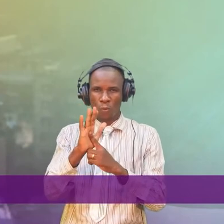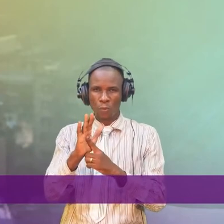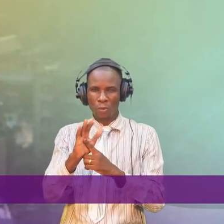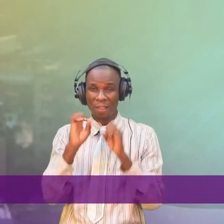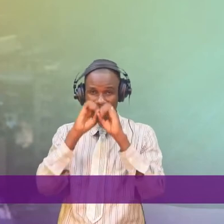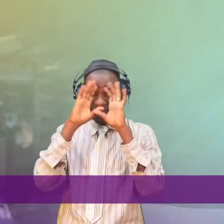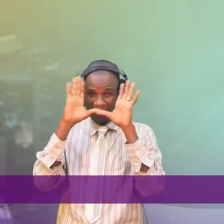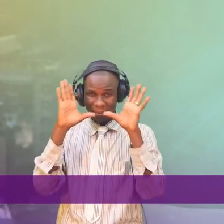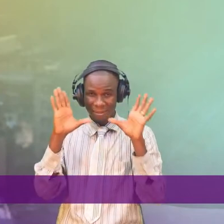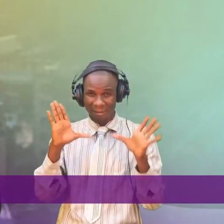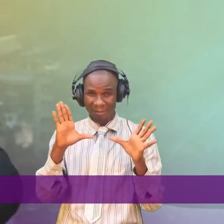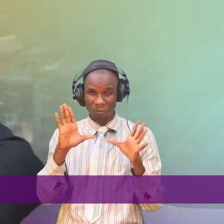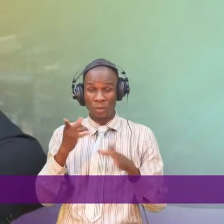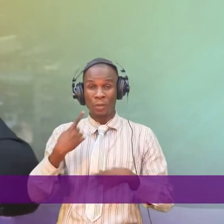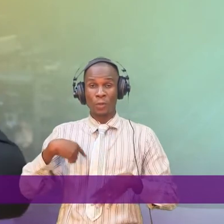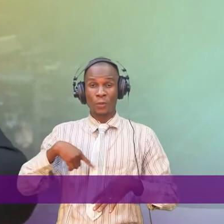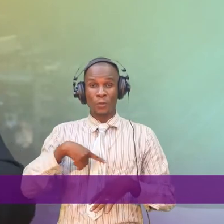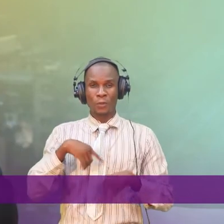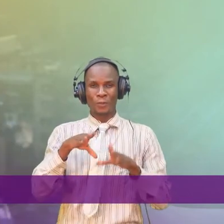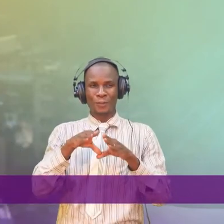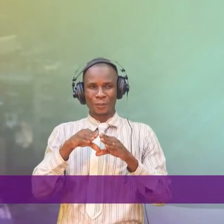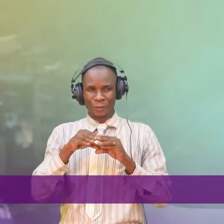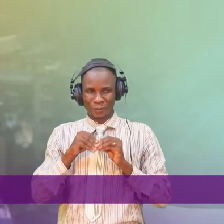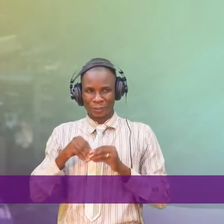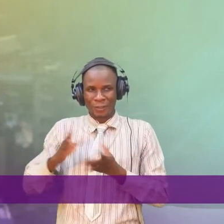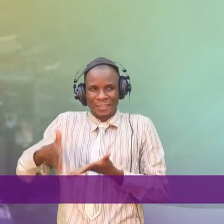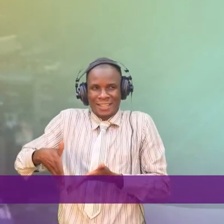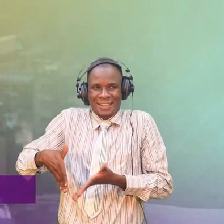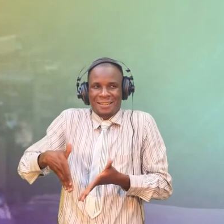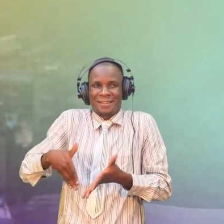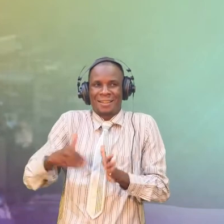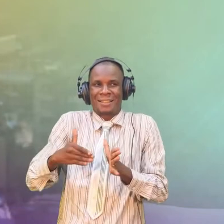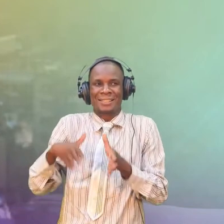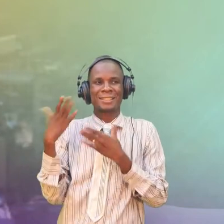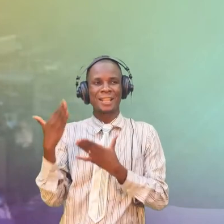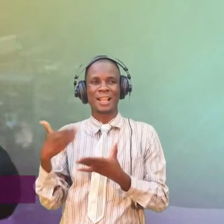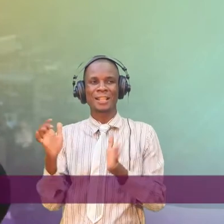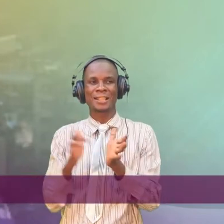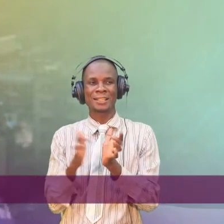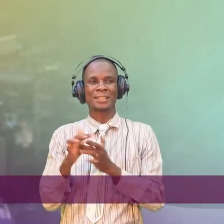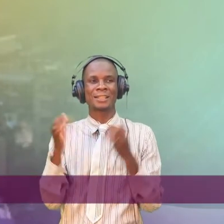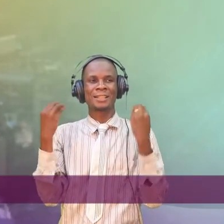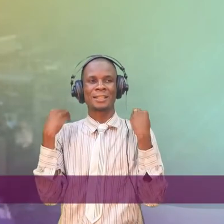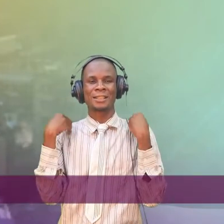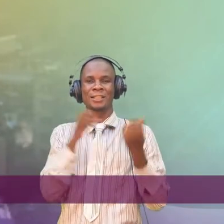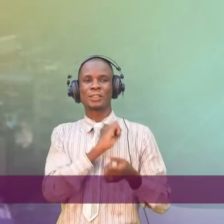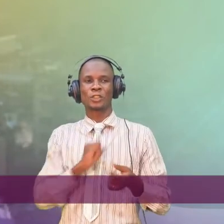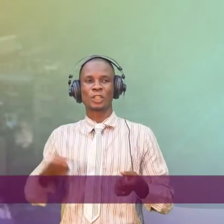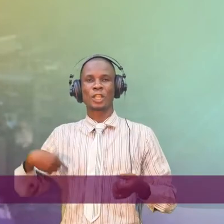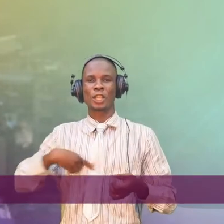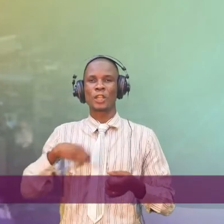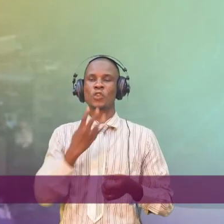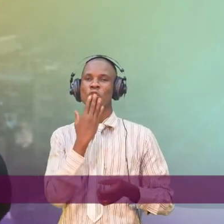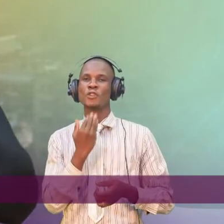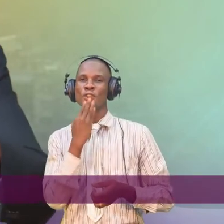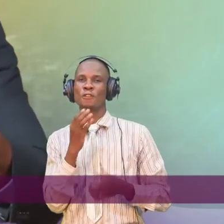Hawa walipofanya dhambi, Dieu offrir. Mungu aliwafundisha kwamba watoe mwana kondoo. Confessant en d'autres mots que